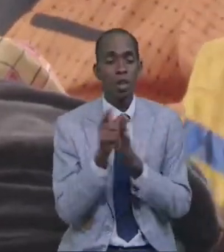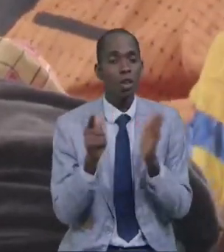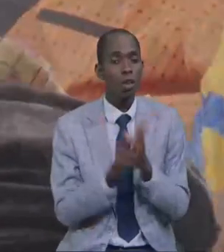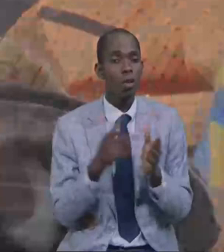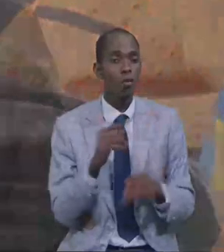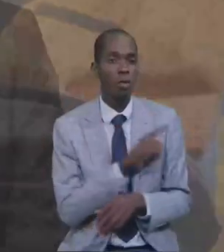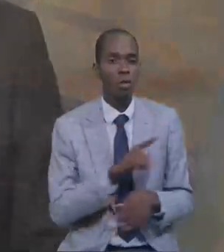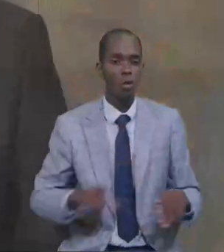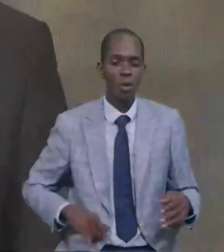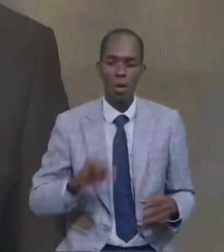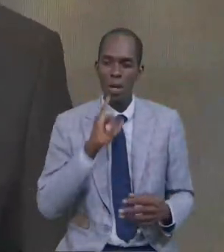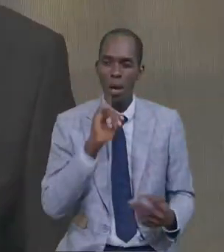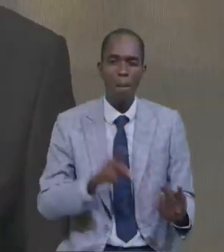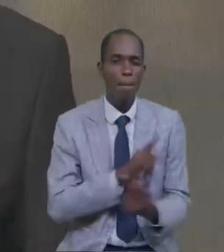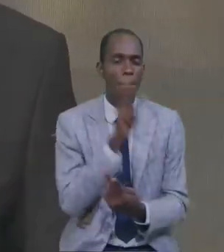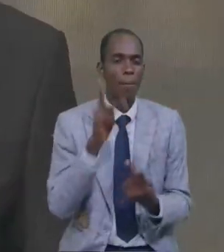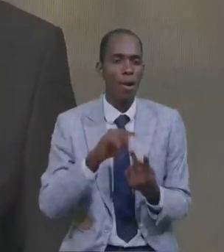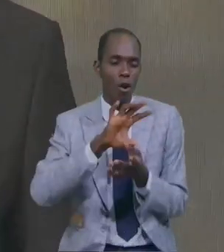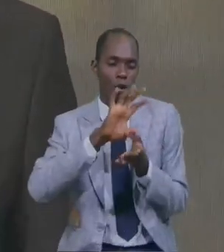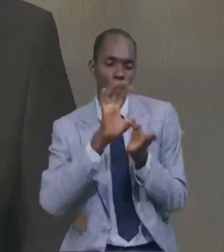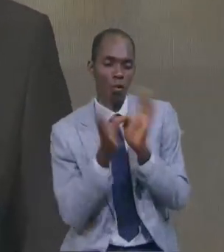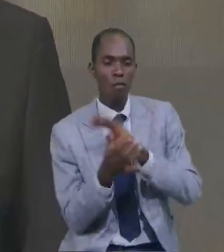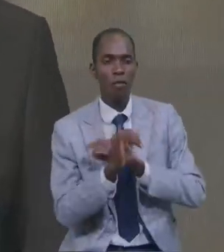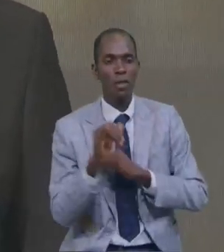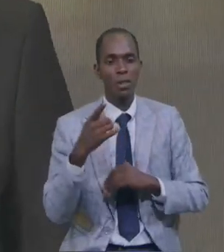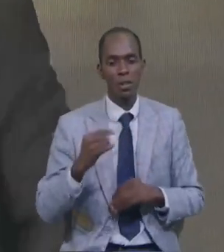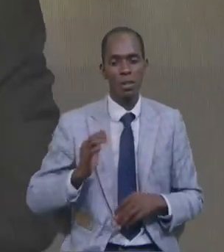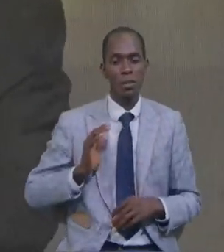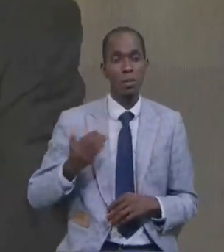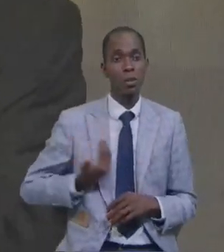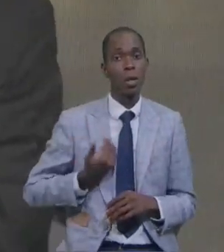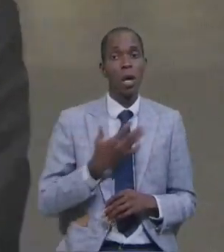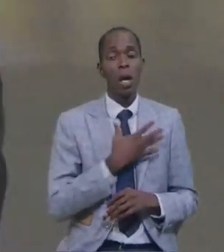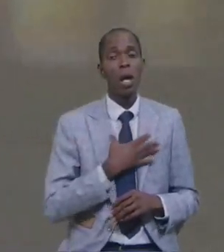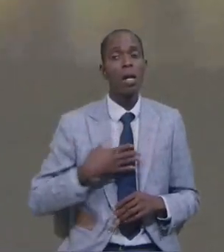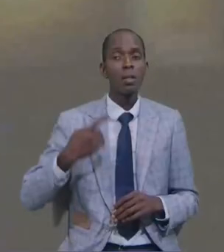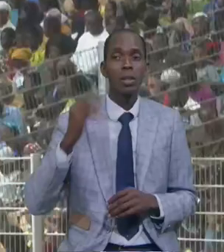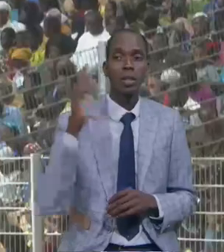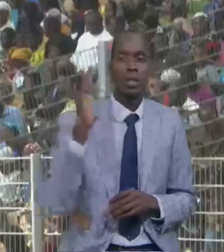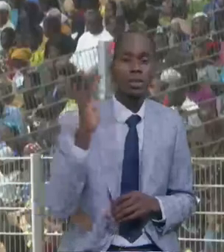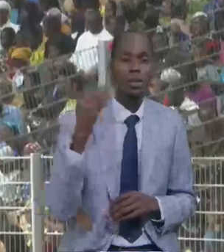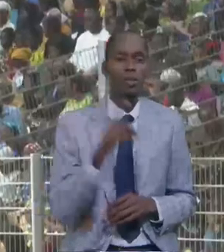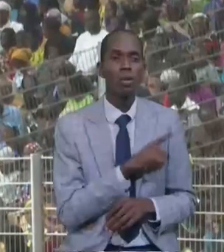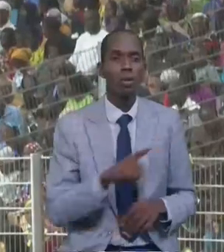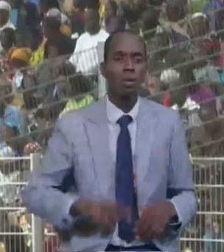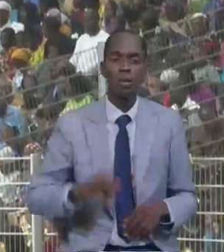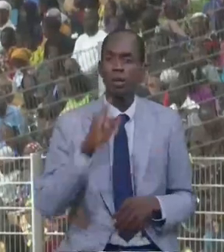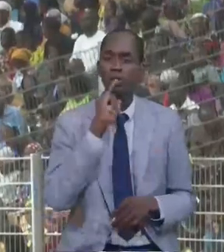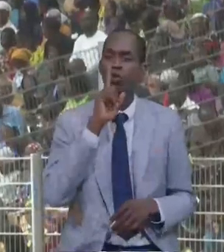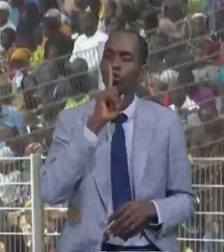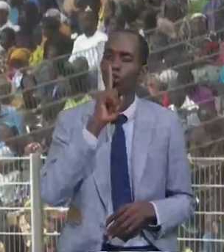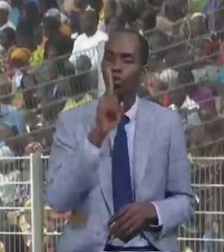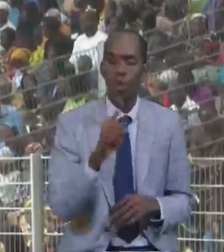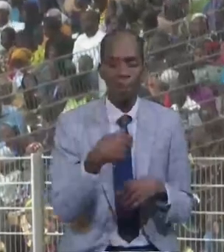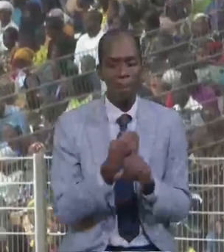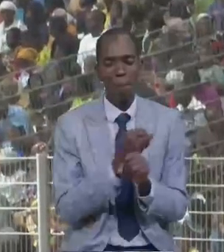du Seigneur est certain, qui rend sage les simples. Et c'est